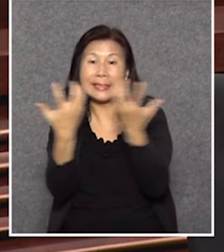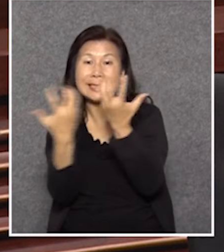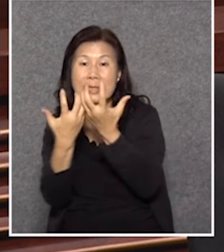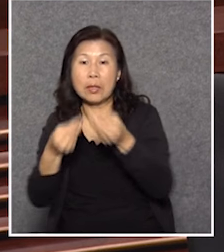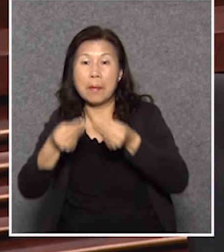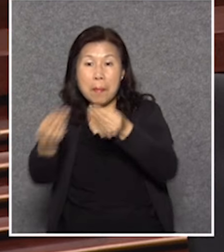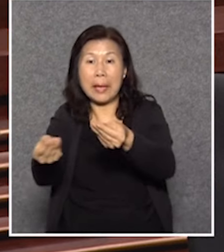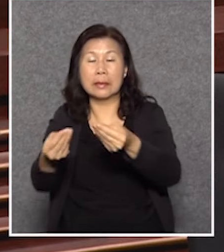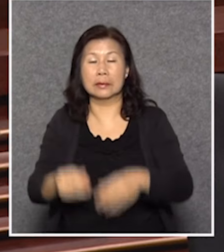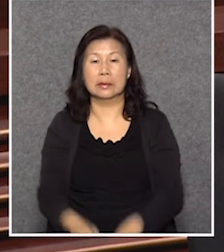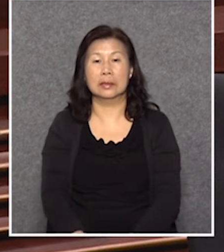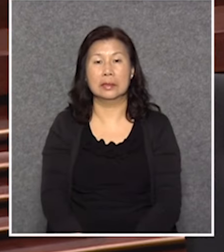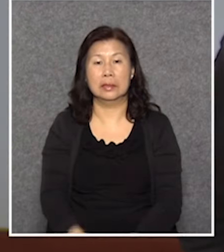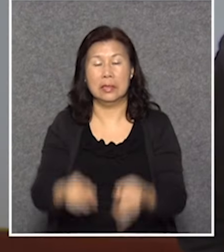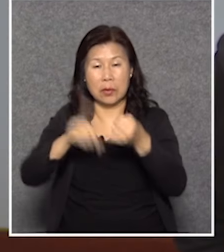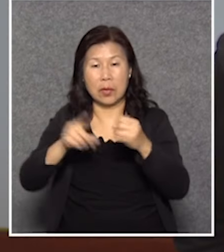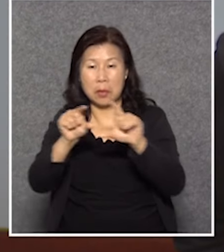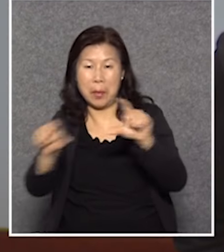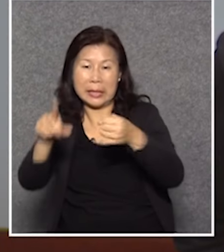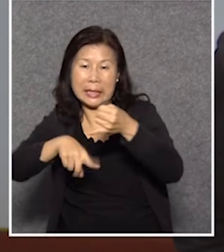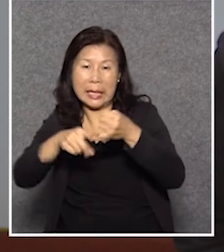數，尾數啊，聽著